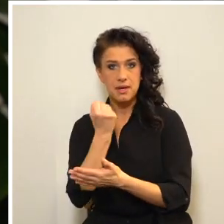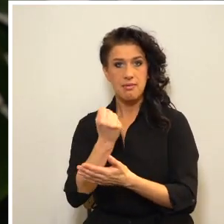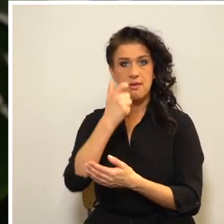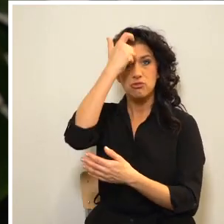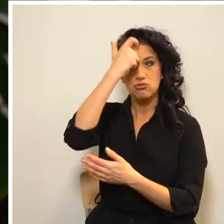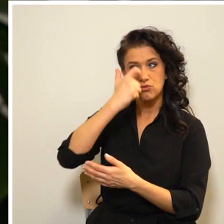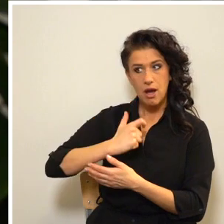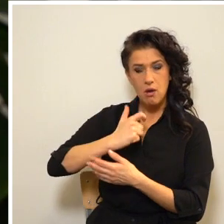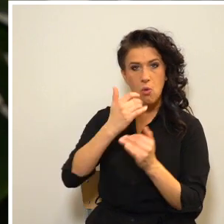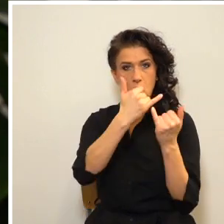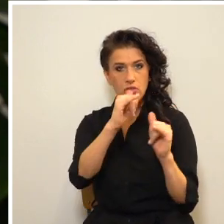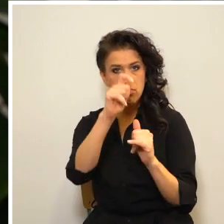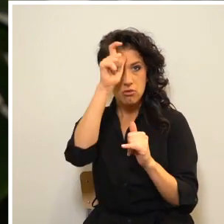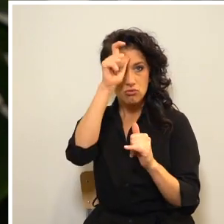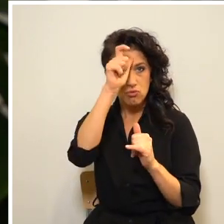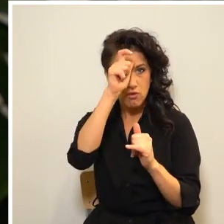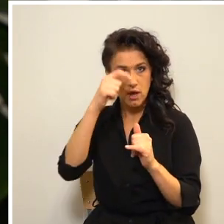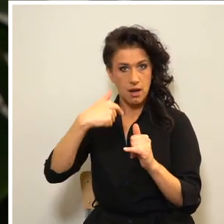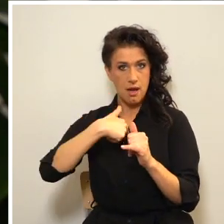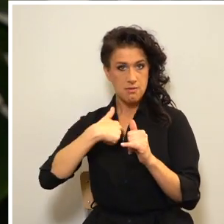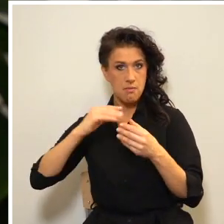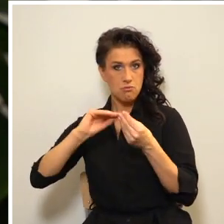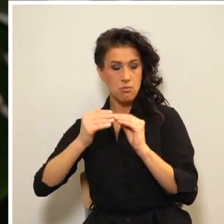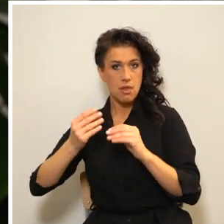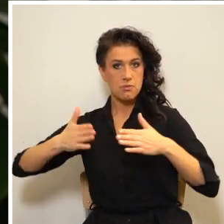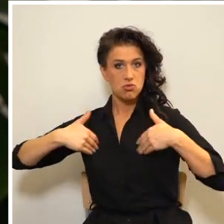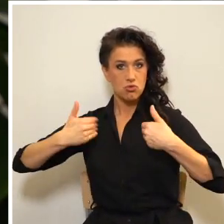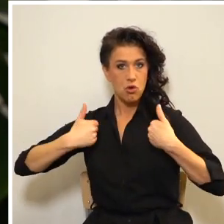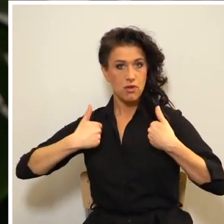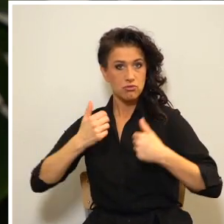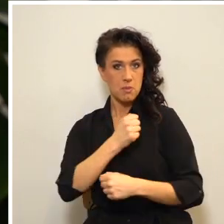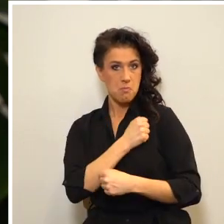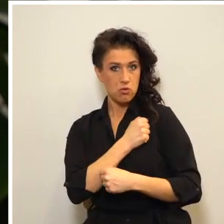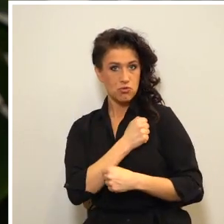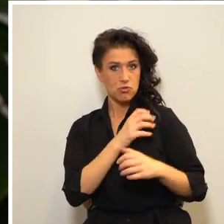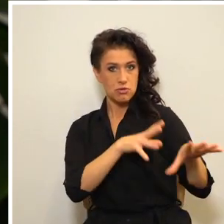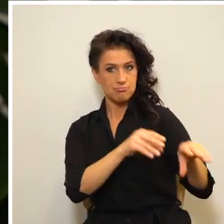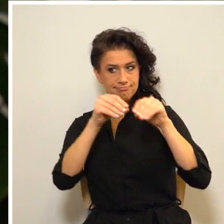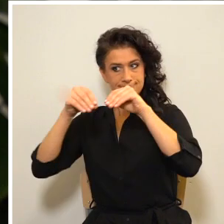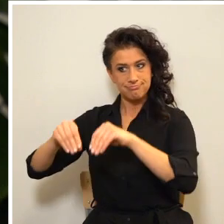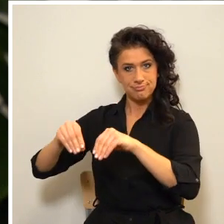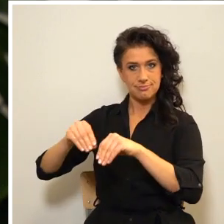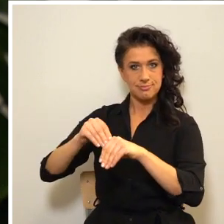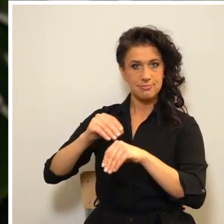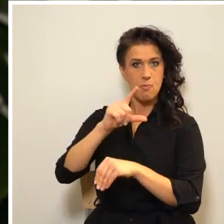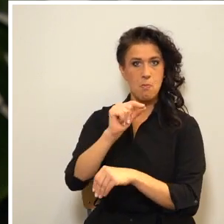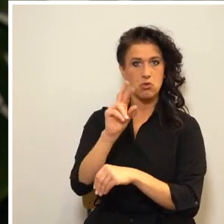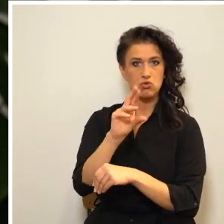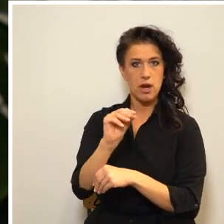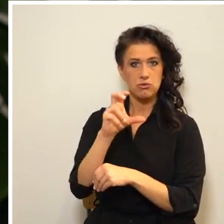innych osób kiedy coś się działo ze zdrowiem a jednocześnie jest bardzo młoda bo ta współczesna